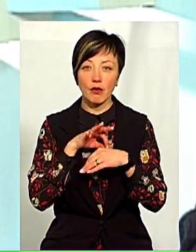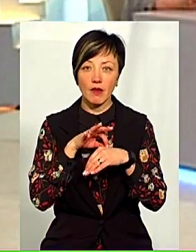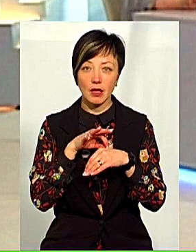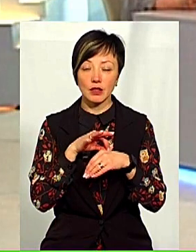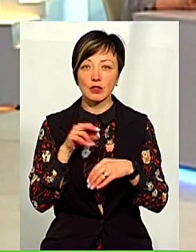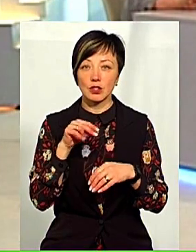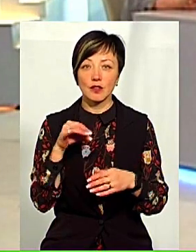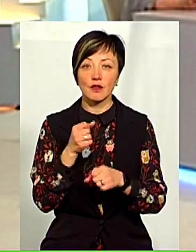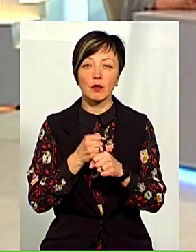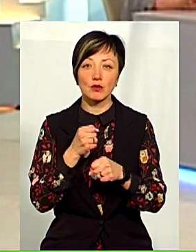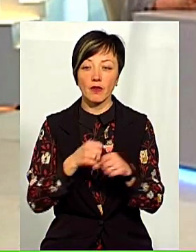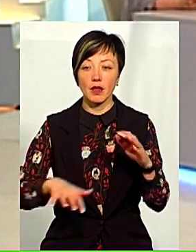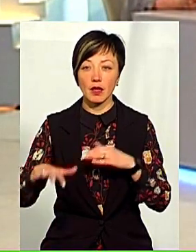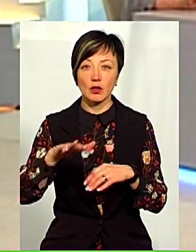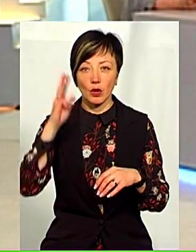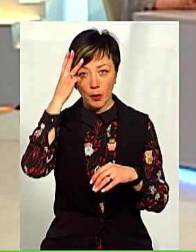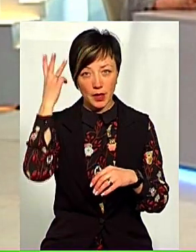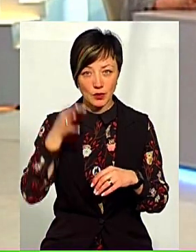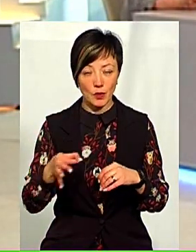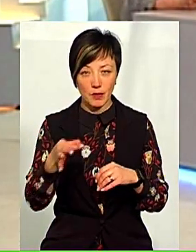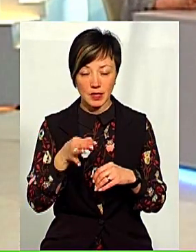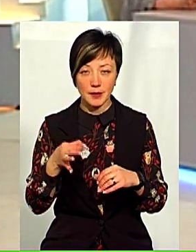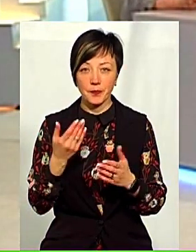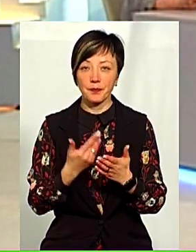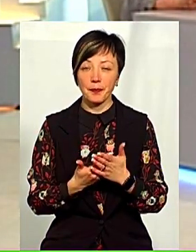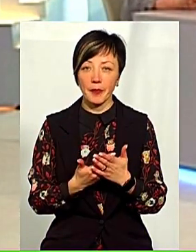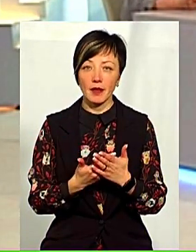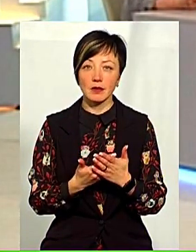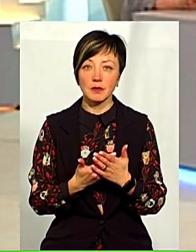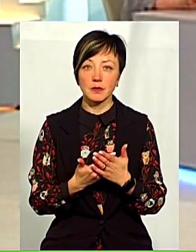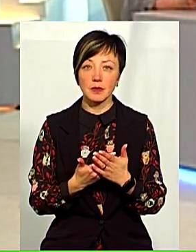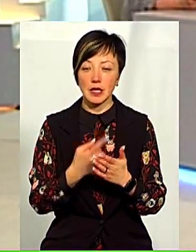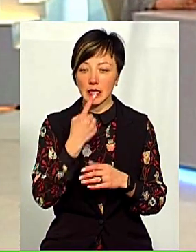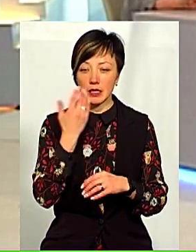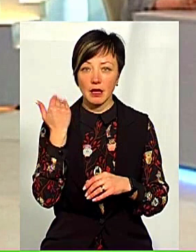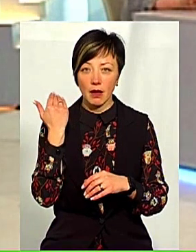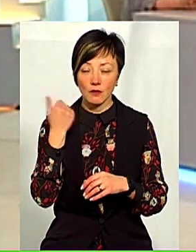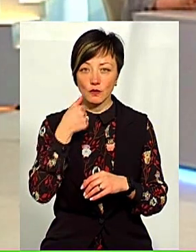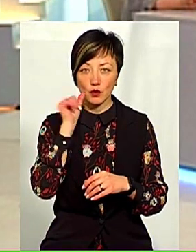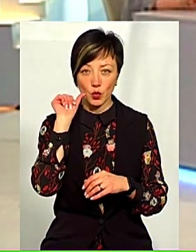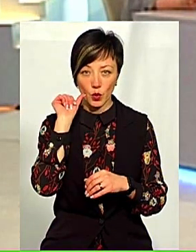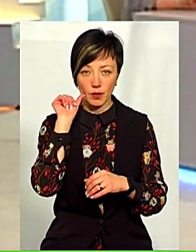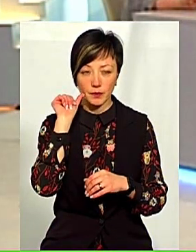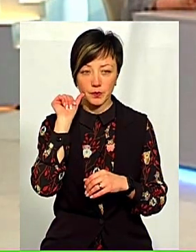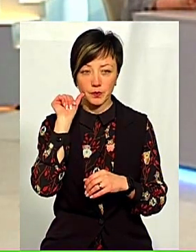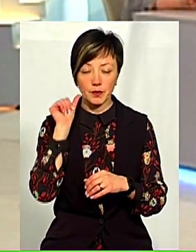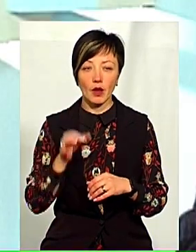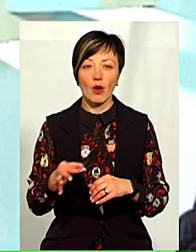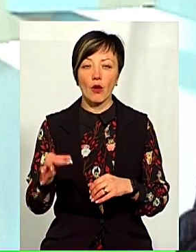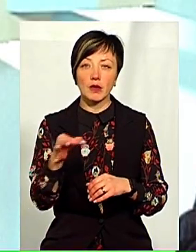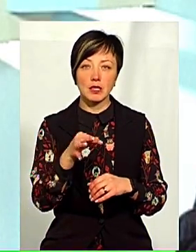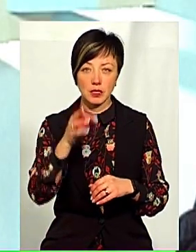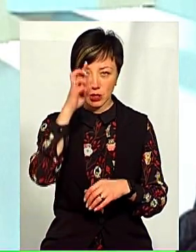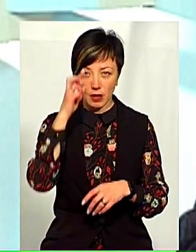чи відпрацьовуються на території Хмельницької області. От, зовсім недавно, буквально вчора, в обласній